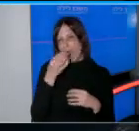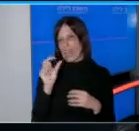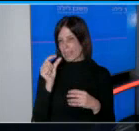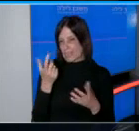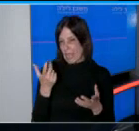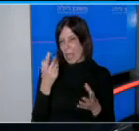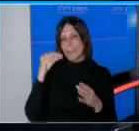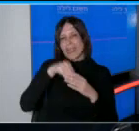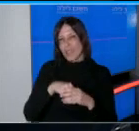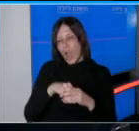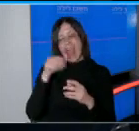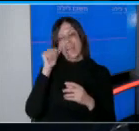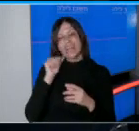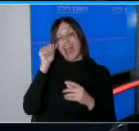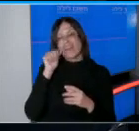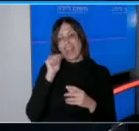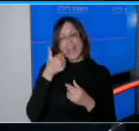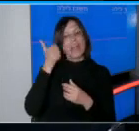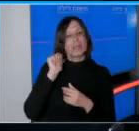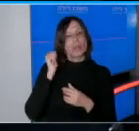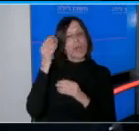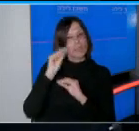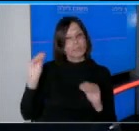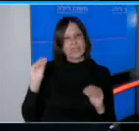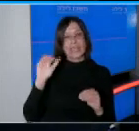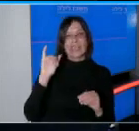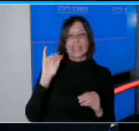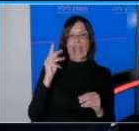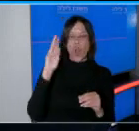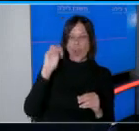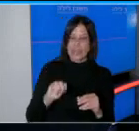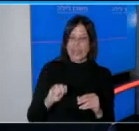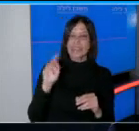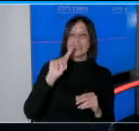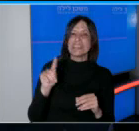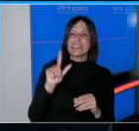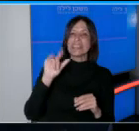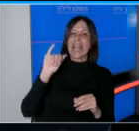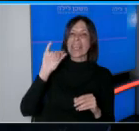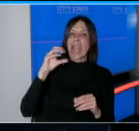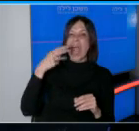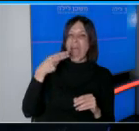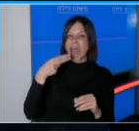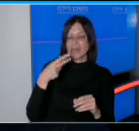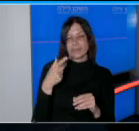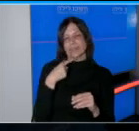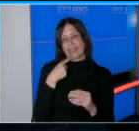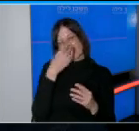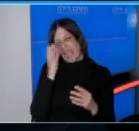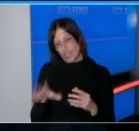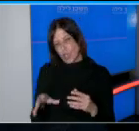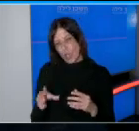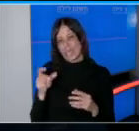קטנה. בתוך כל הלבן לבן, אתמול מכריז ירון זליחה, כי אתמול כבר צעקו עליי, זליחה, זליחה. נעזוב רגע את גדעון